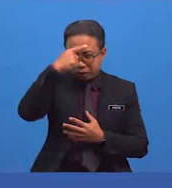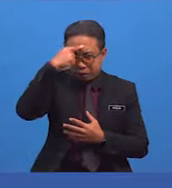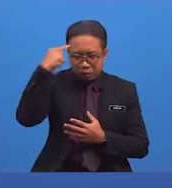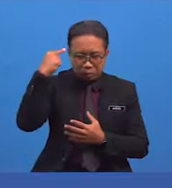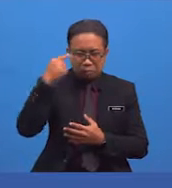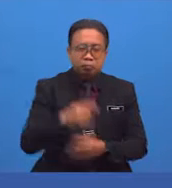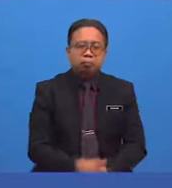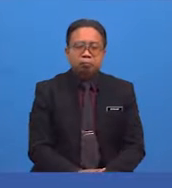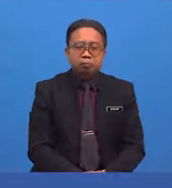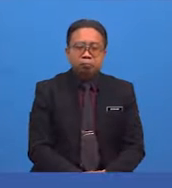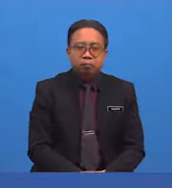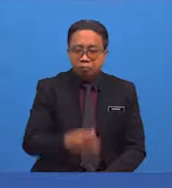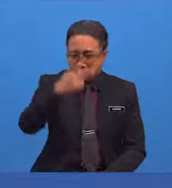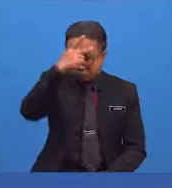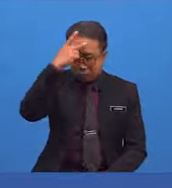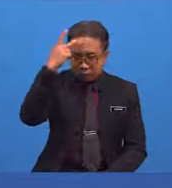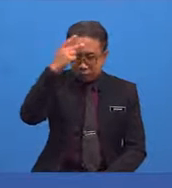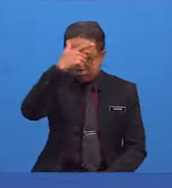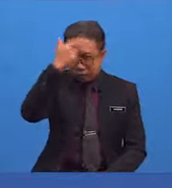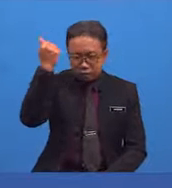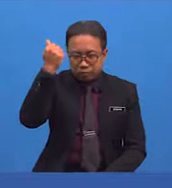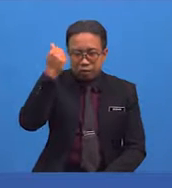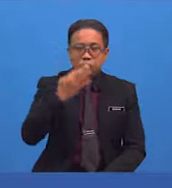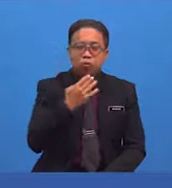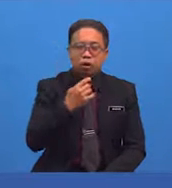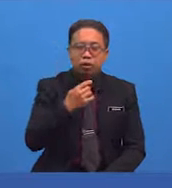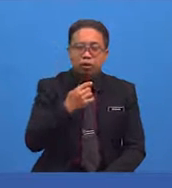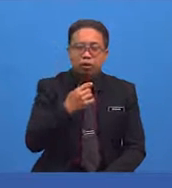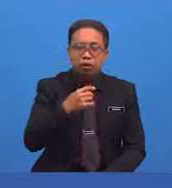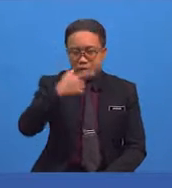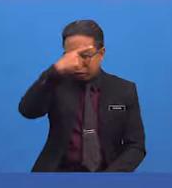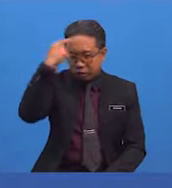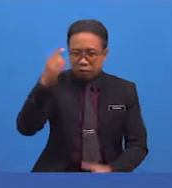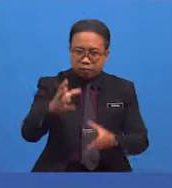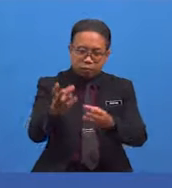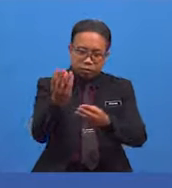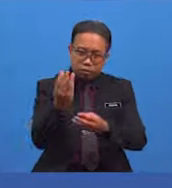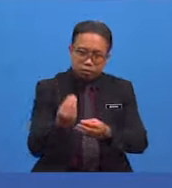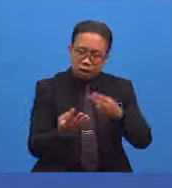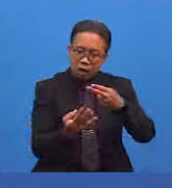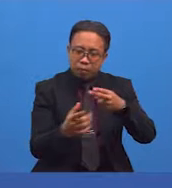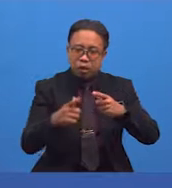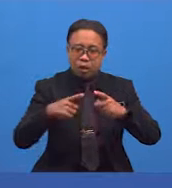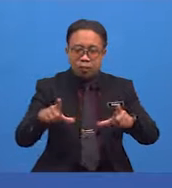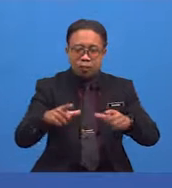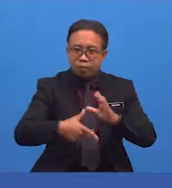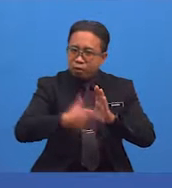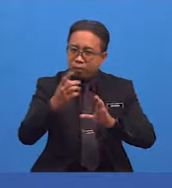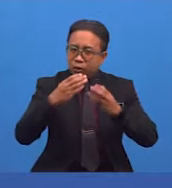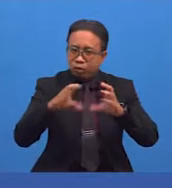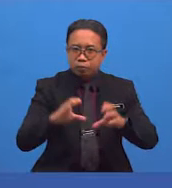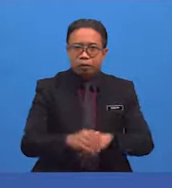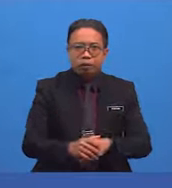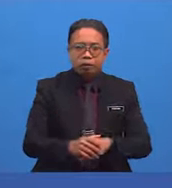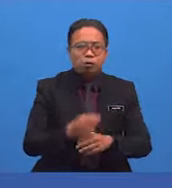dan kusam kerana logam dan warna yang gelap menyerap haba lebih cepat berbanding periuk